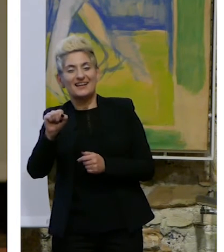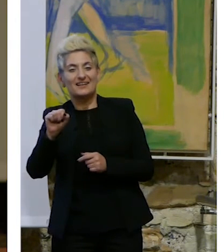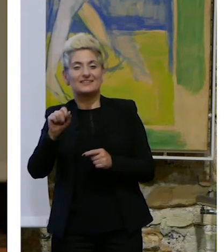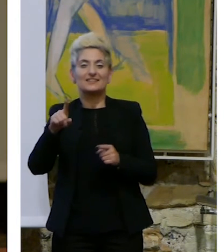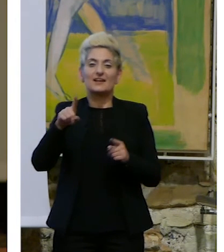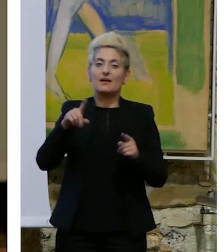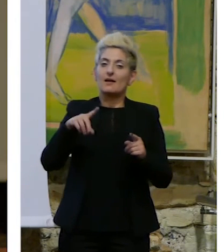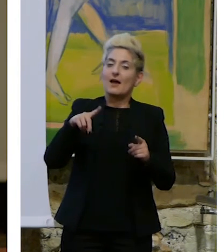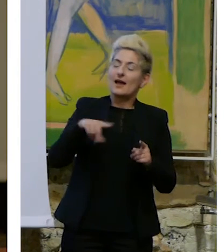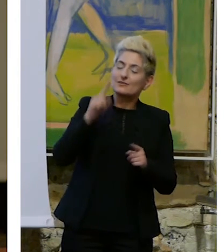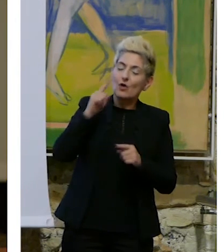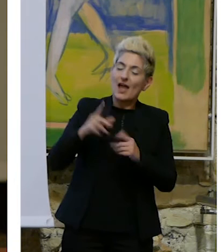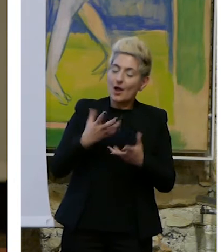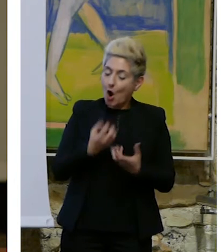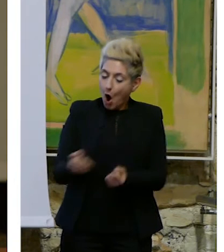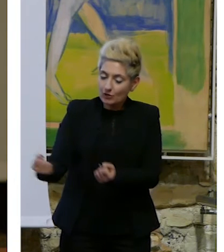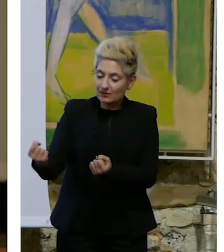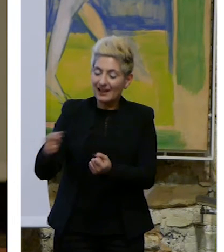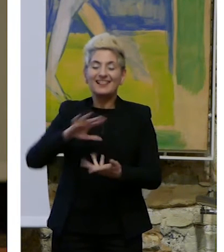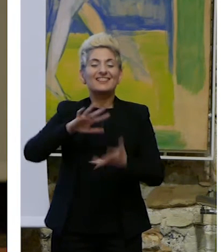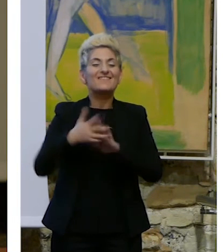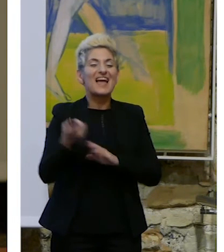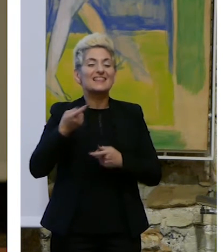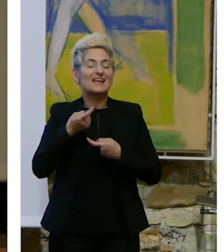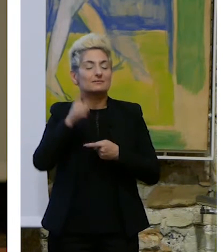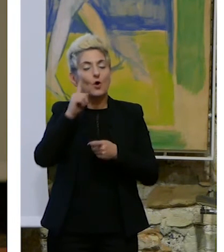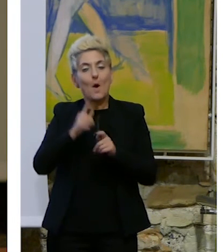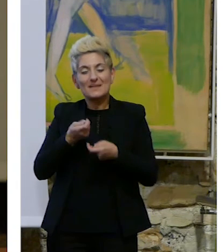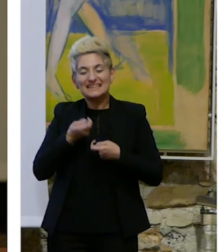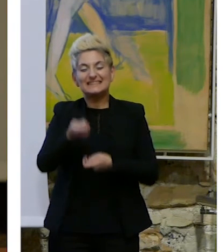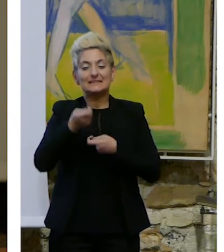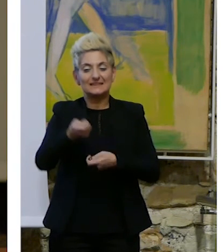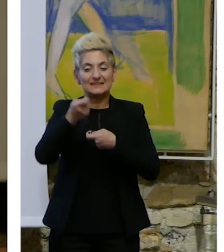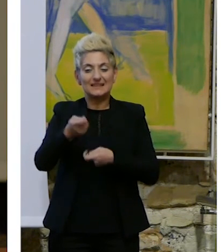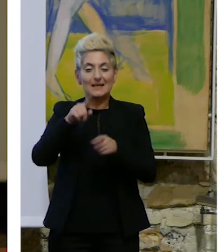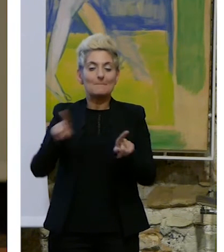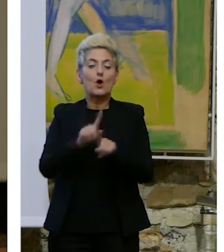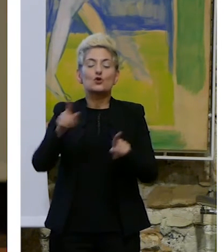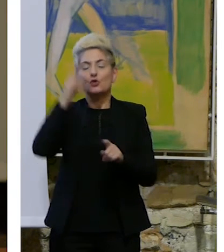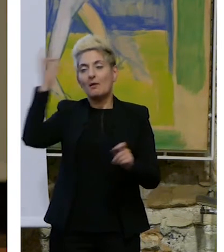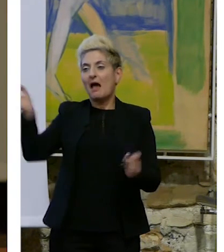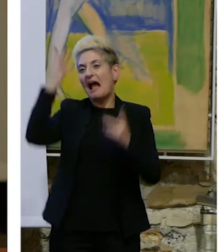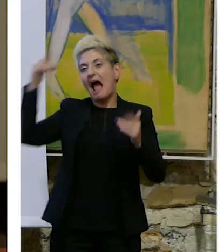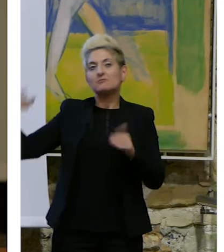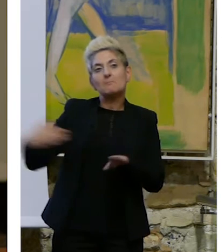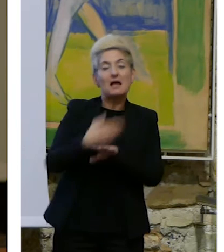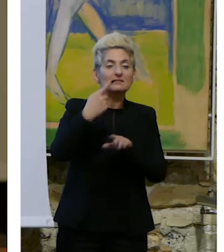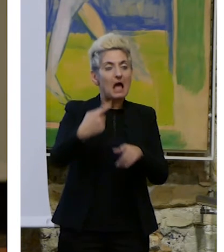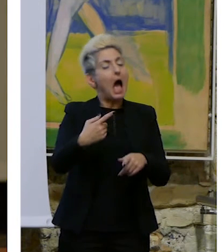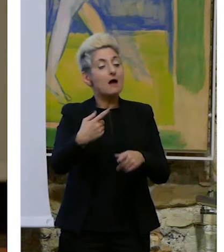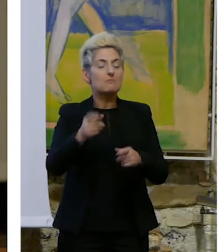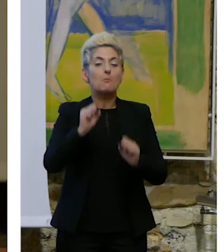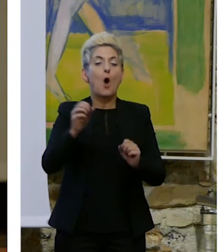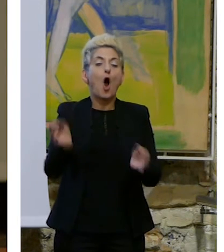da Penrose diventa uno stimolo non solo per chi passa casualmente a vedere le cose,